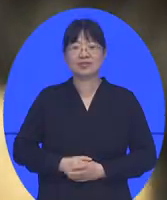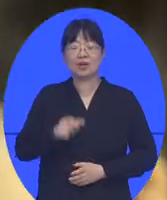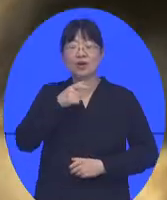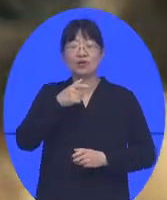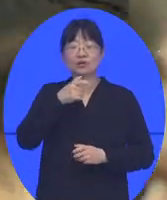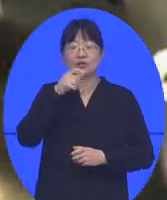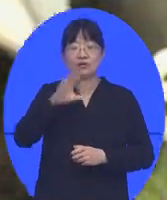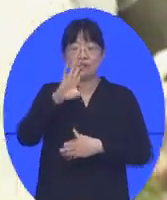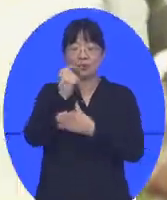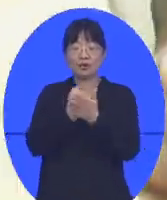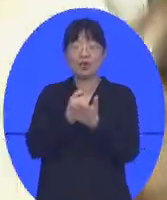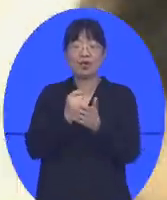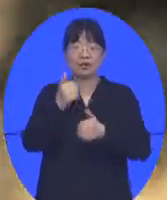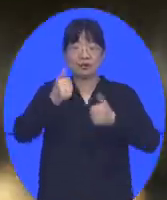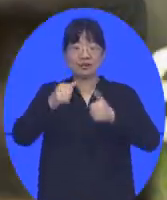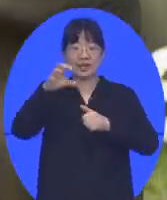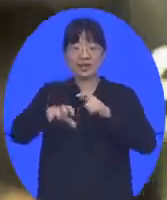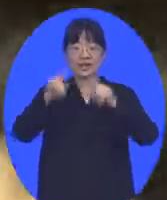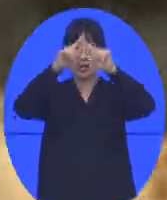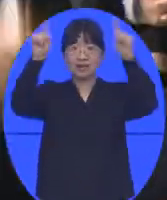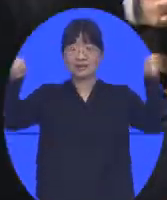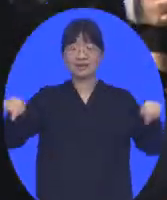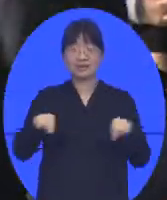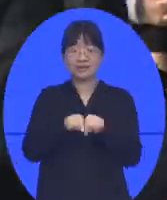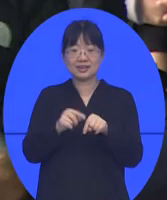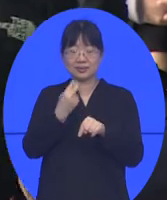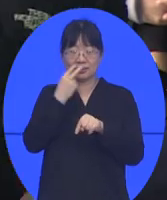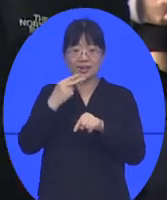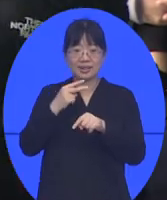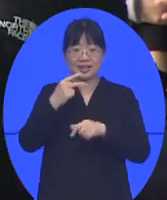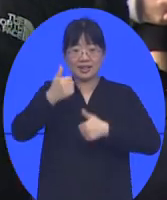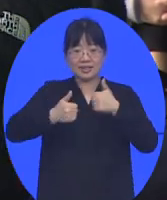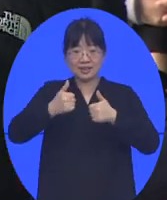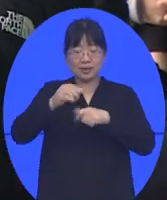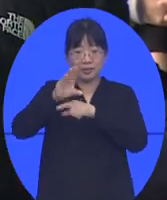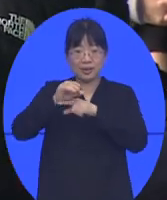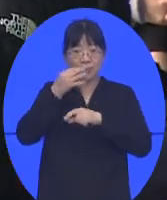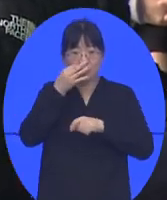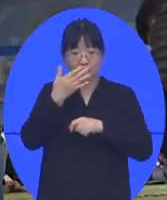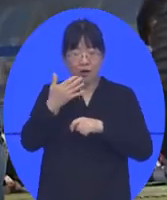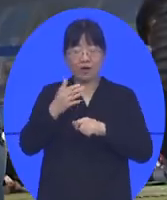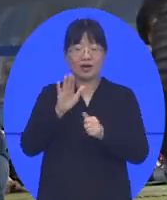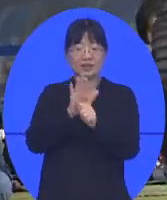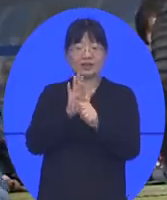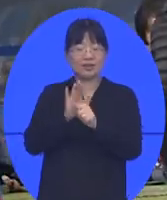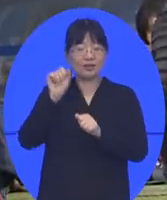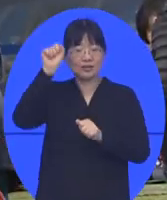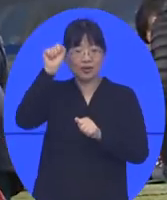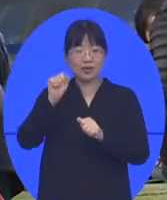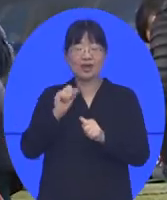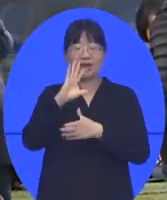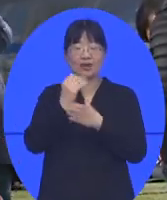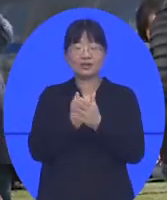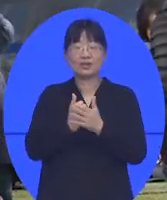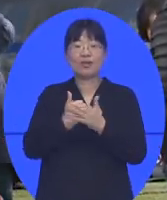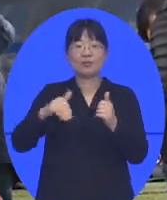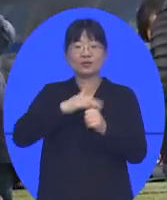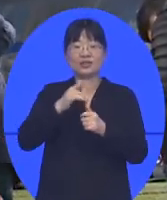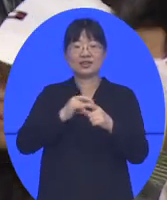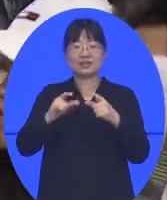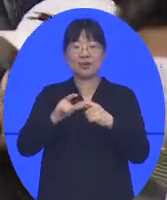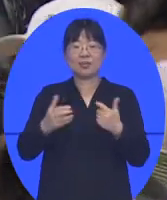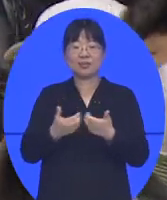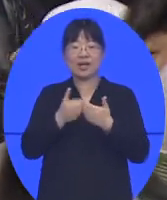수원 월드컵 경기장에선 대형 스크린 생중계로 태극전사를 향한 응원전이 월드컵 분위기를 한껏